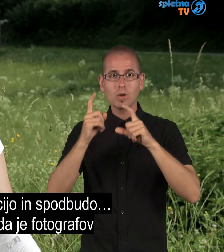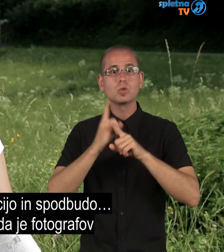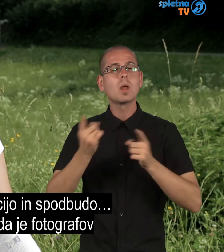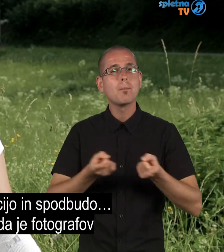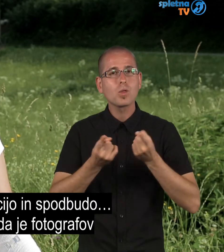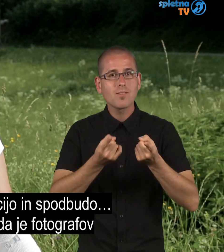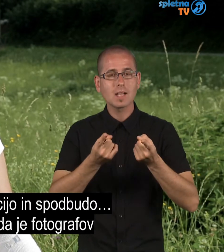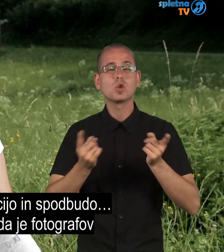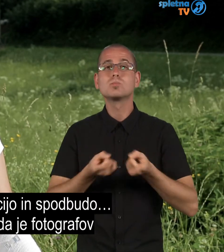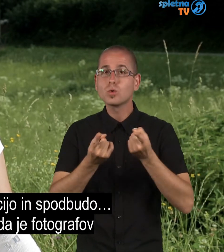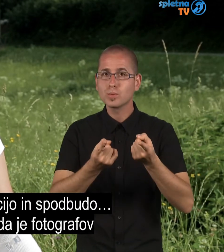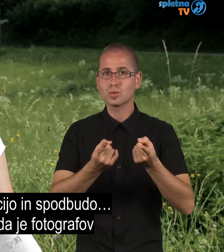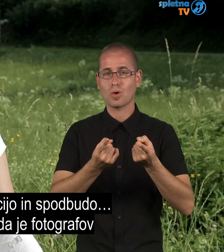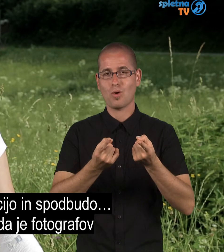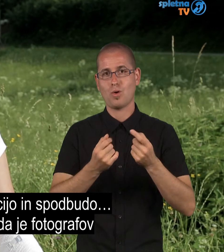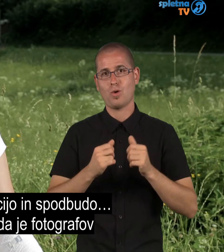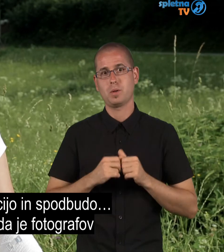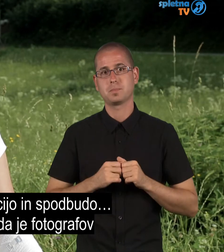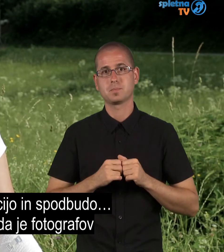kakšno motivacijo in spodbudo.